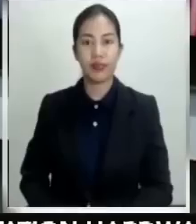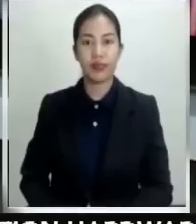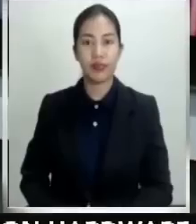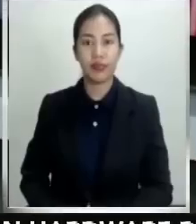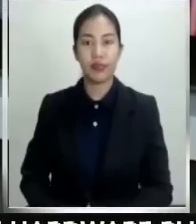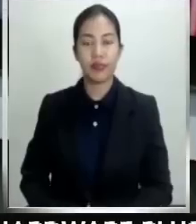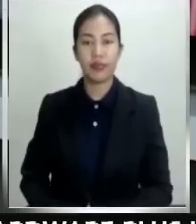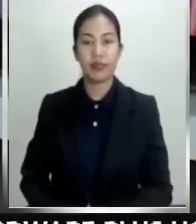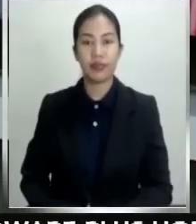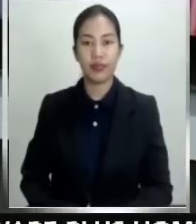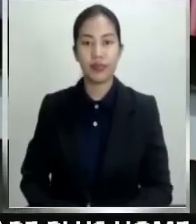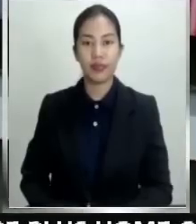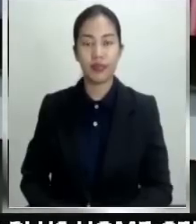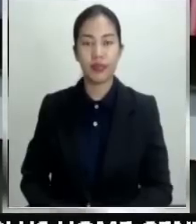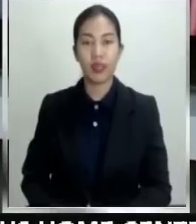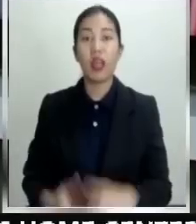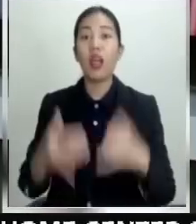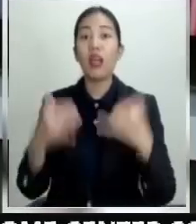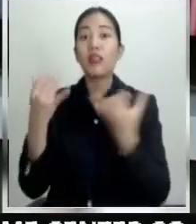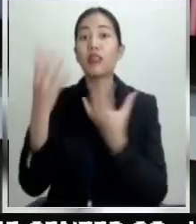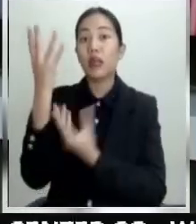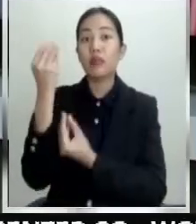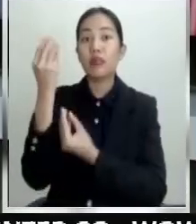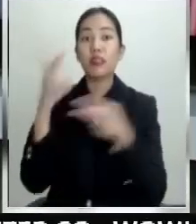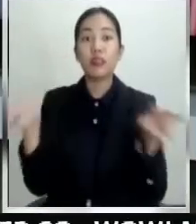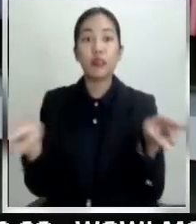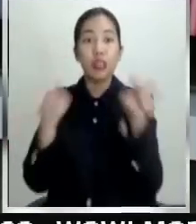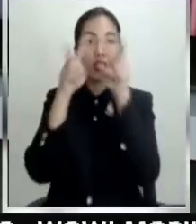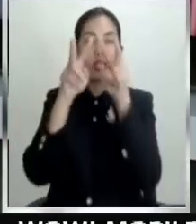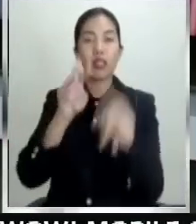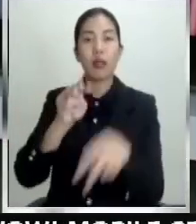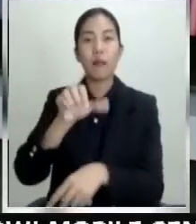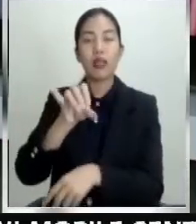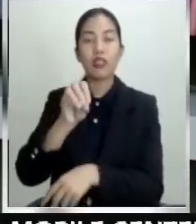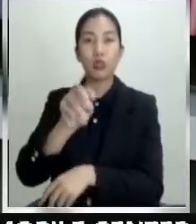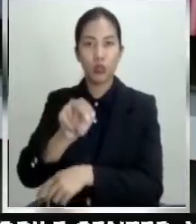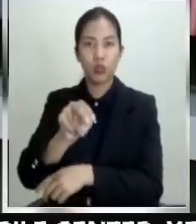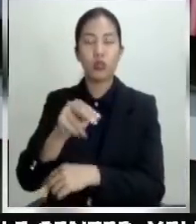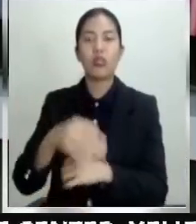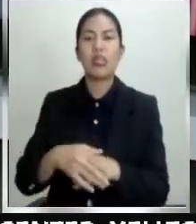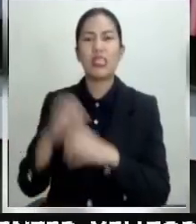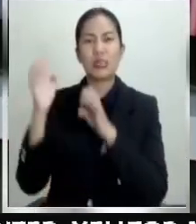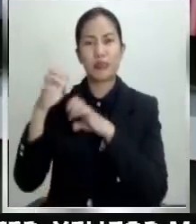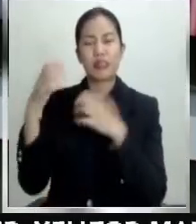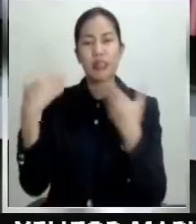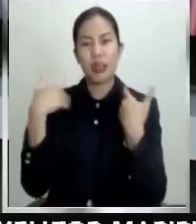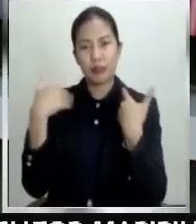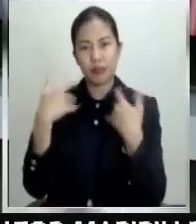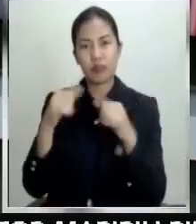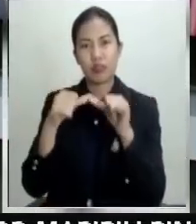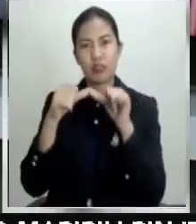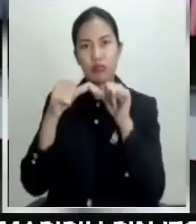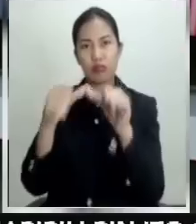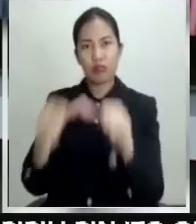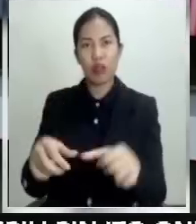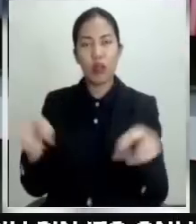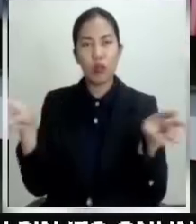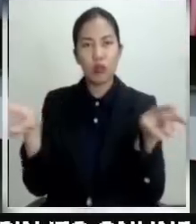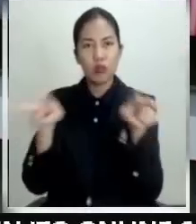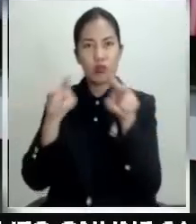Bantay Mayon naman, inaasahang tatagal ang ilang buwan ang pag-aalboroto ng Bulkang Mayon ayon sa FIVOX. At ngayon